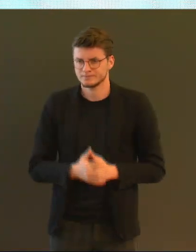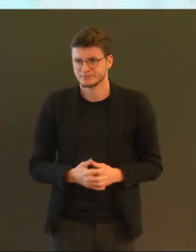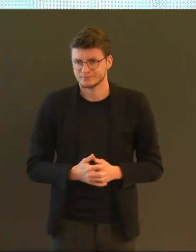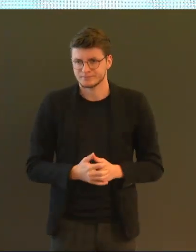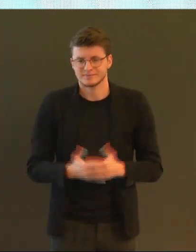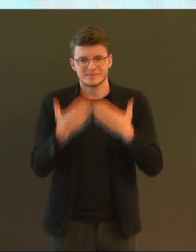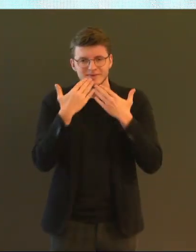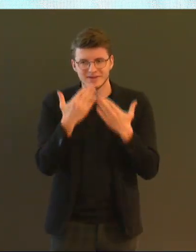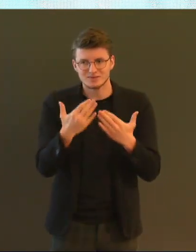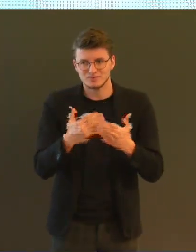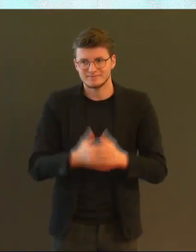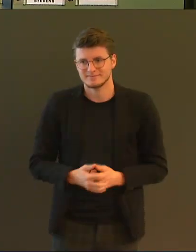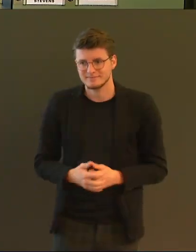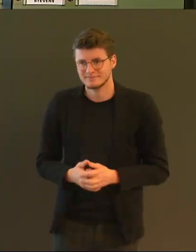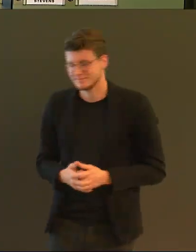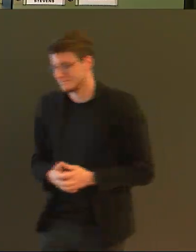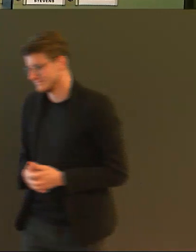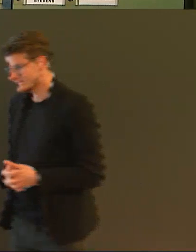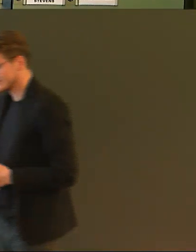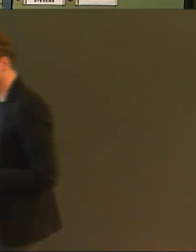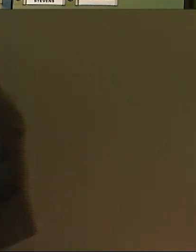u wel.